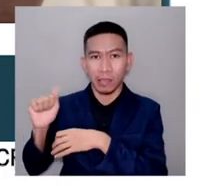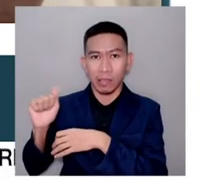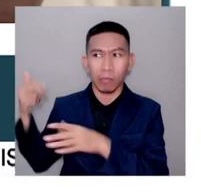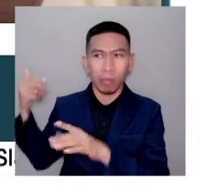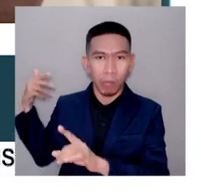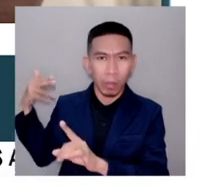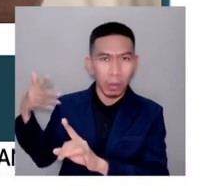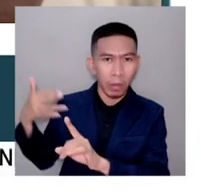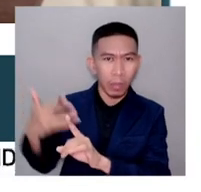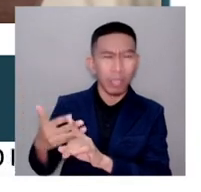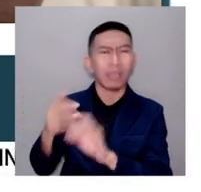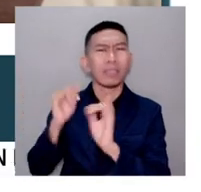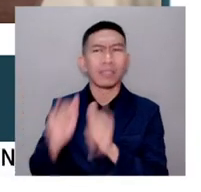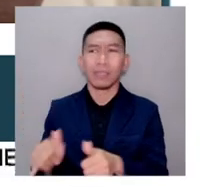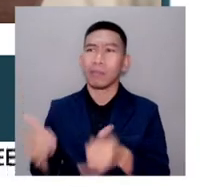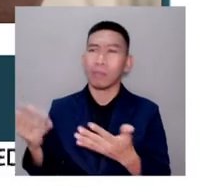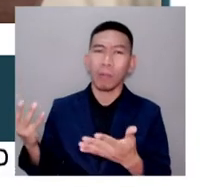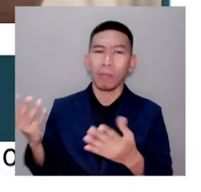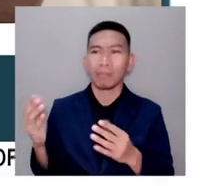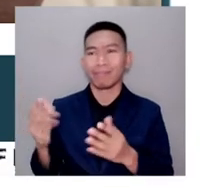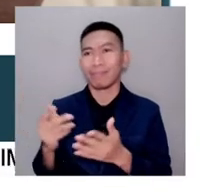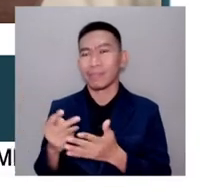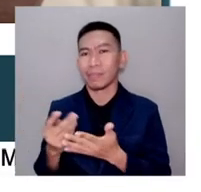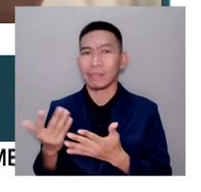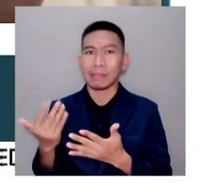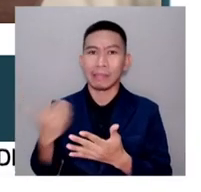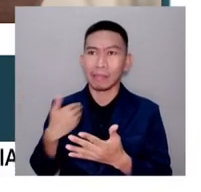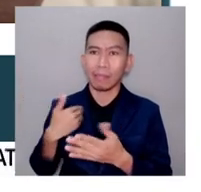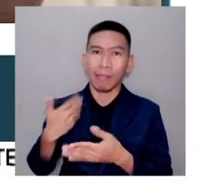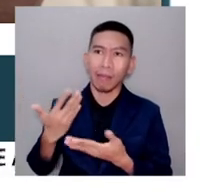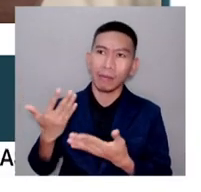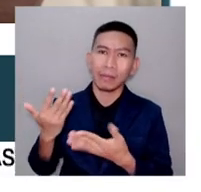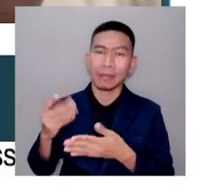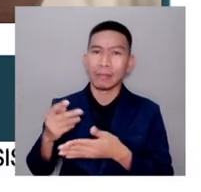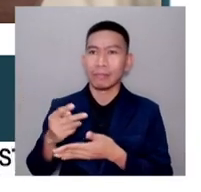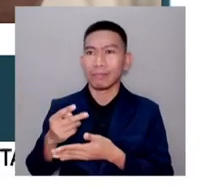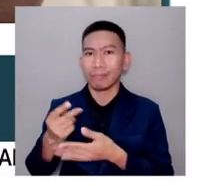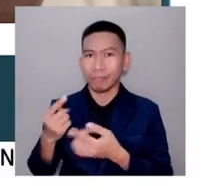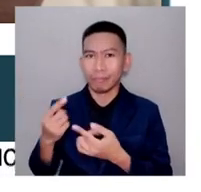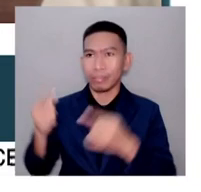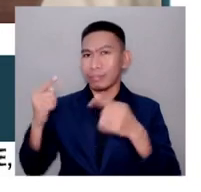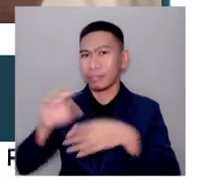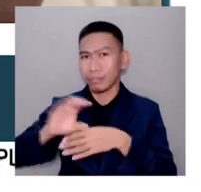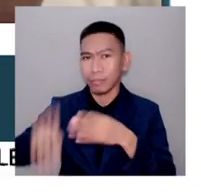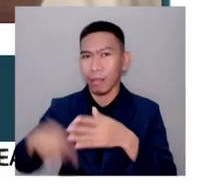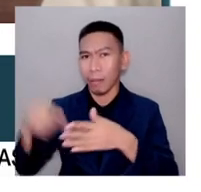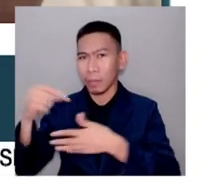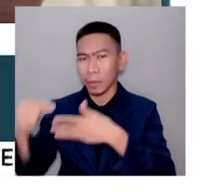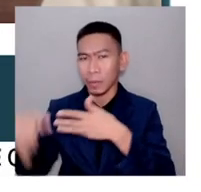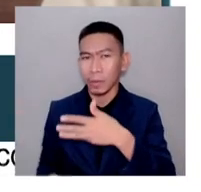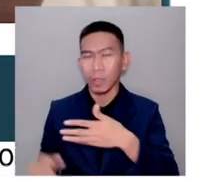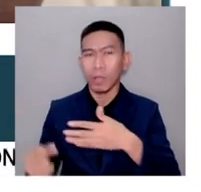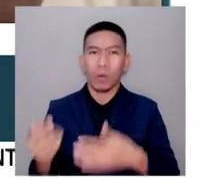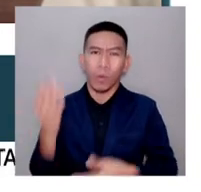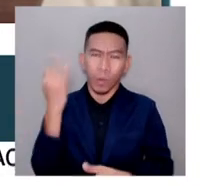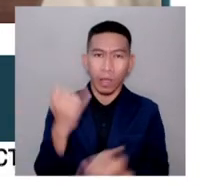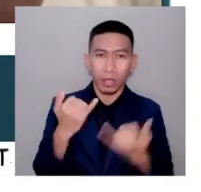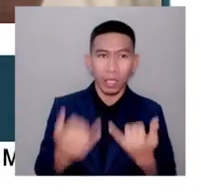yung kailangan depensahan yung ating mga karapatang pantao, yung ating mga kalayaang